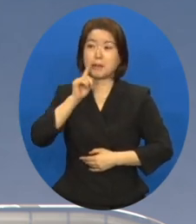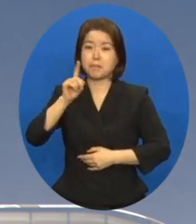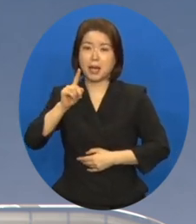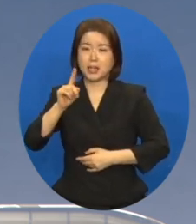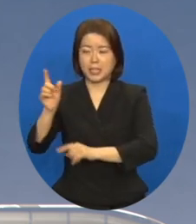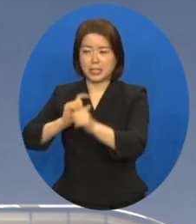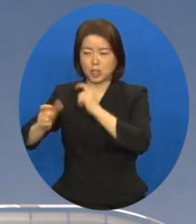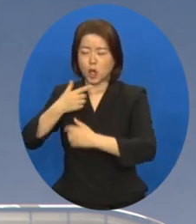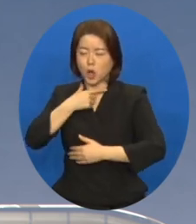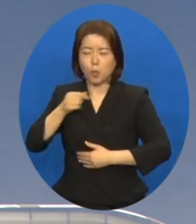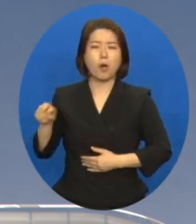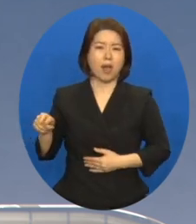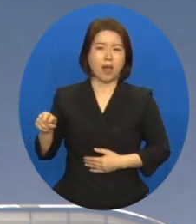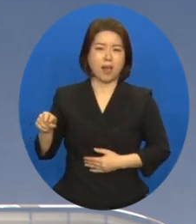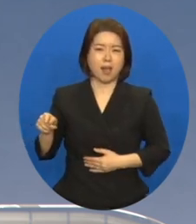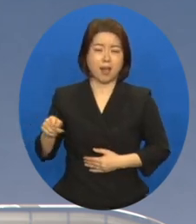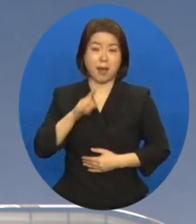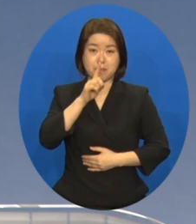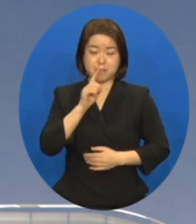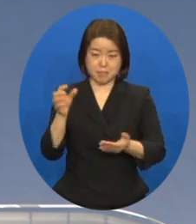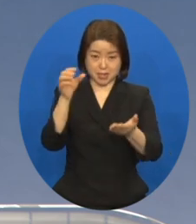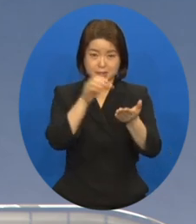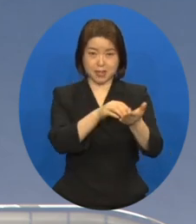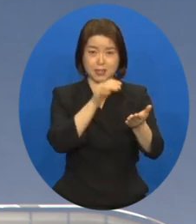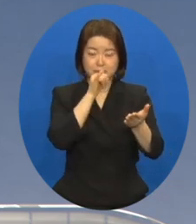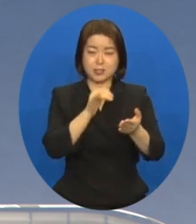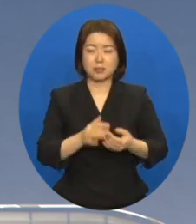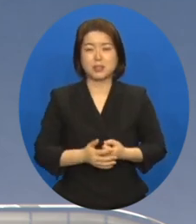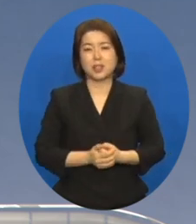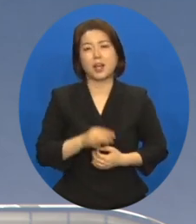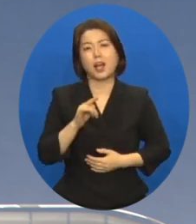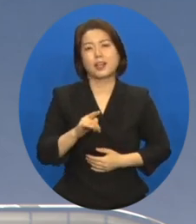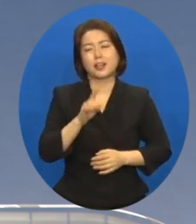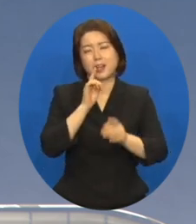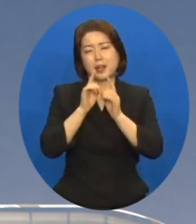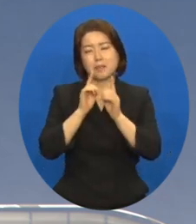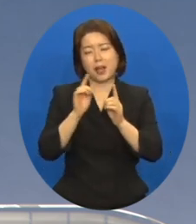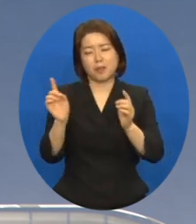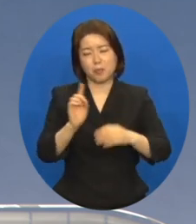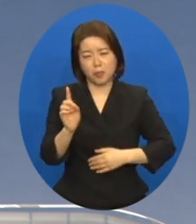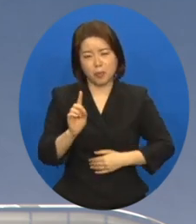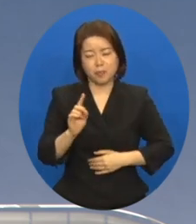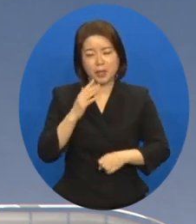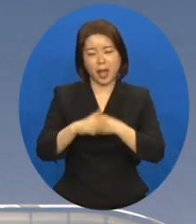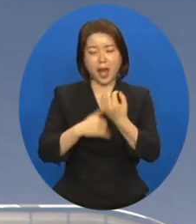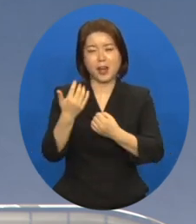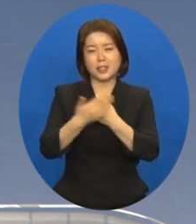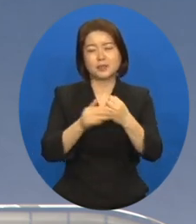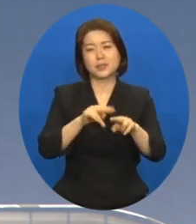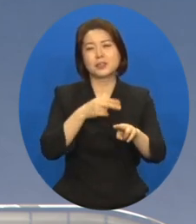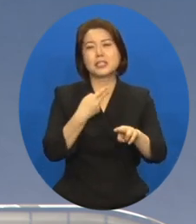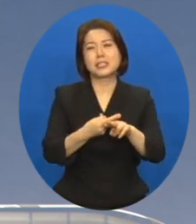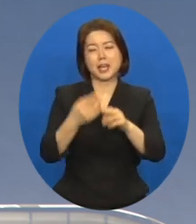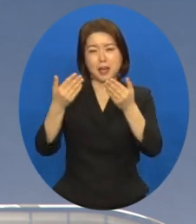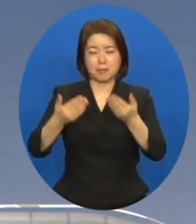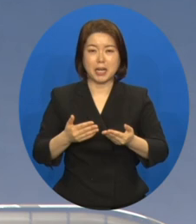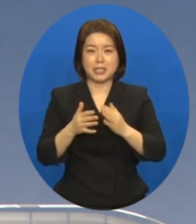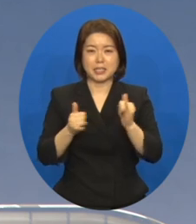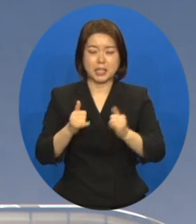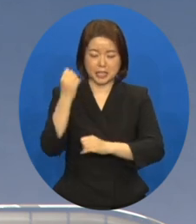더 원한다, 그렇게 이야기를 했습니다. 이것이 바로 하나님의 은사를 받은 사람의 기본적인 마음의